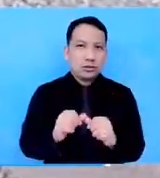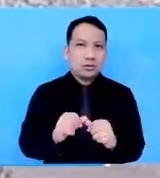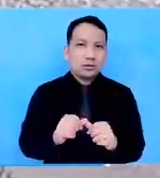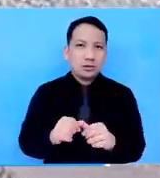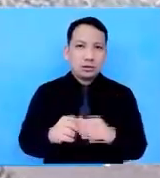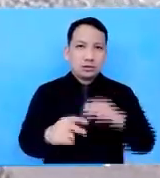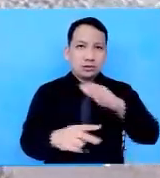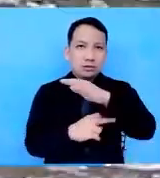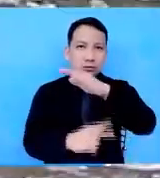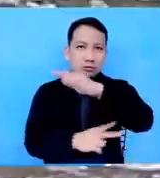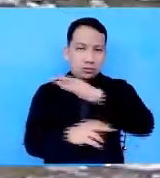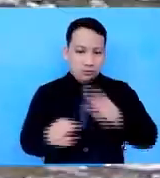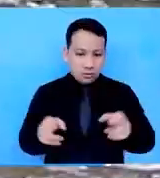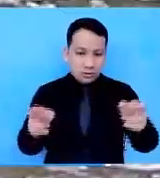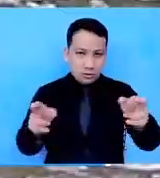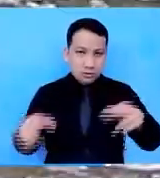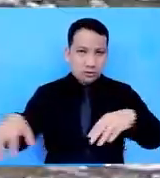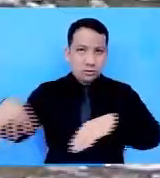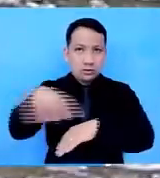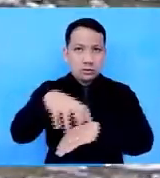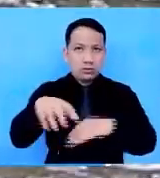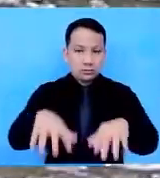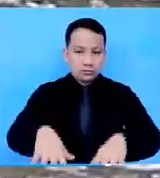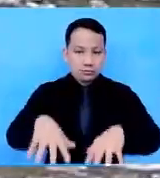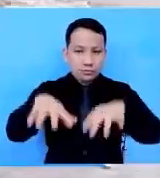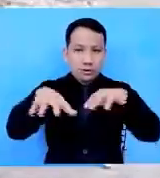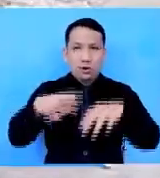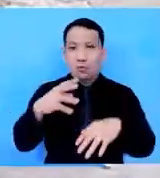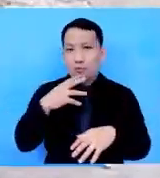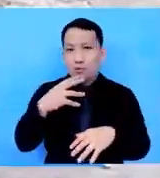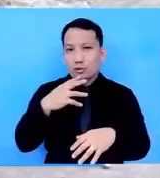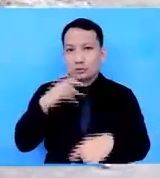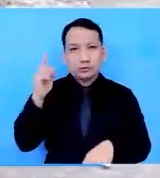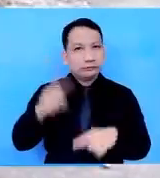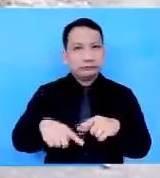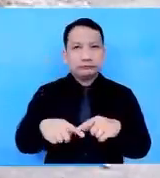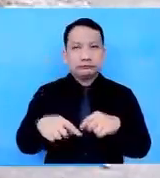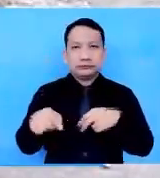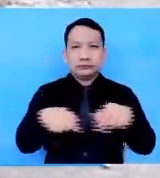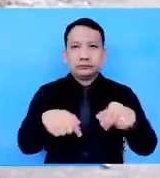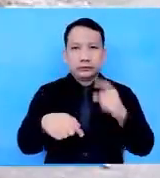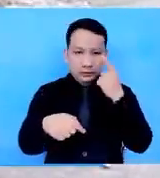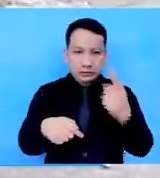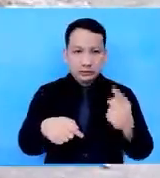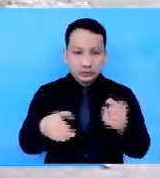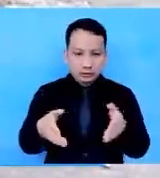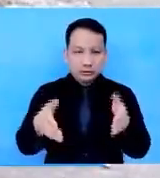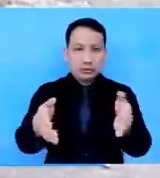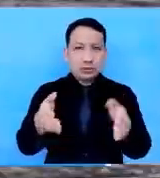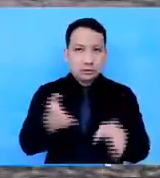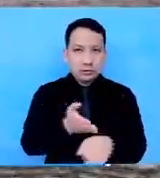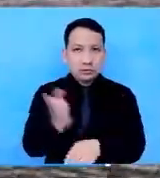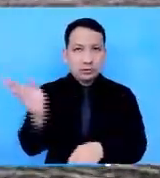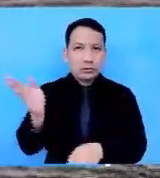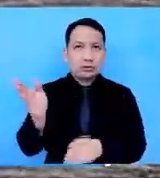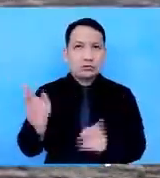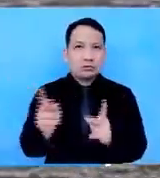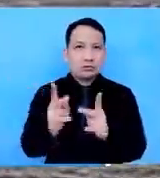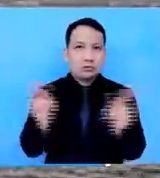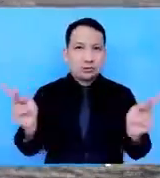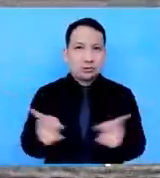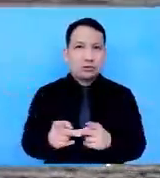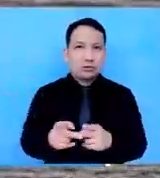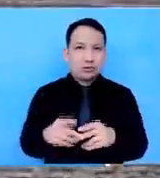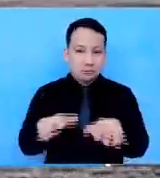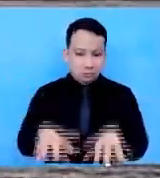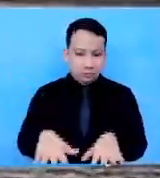na nakapalibot sa kanila. Kapag tumaas daw kasi ang tubig, hindi na madaanan na nag-iisang kalsada na papasok sa kanilang lugar. At tuwing